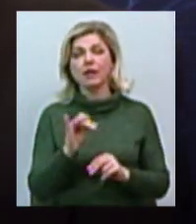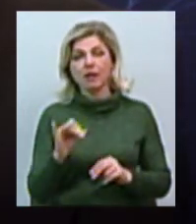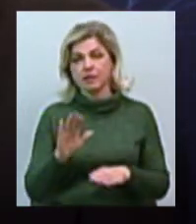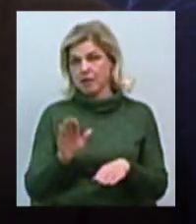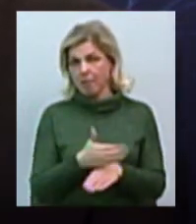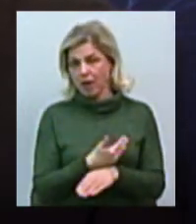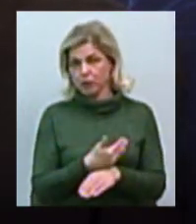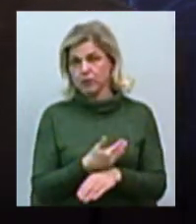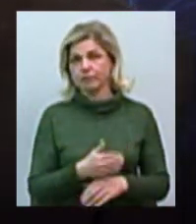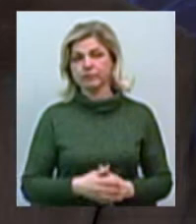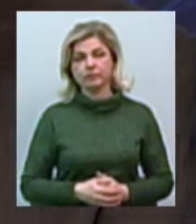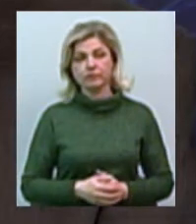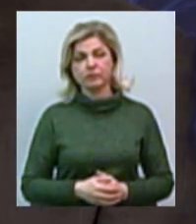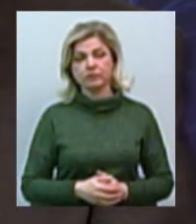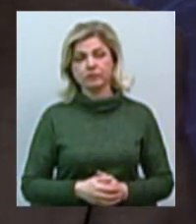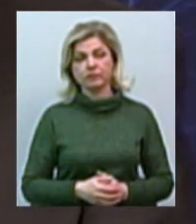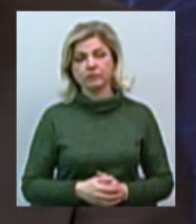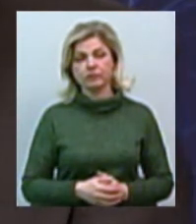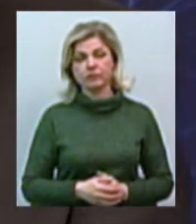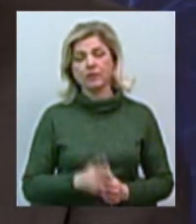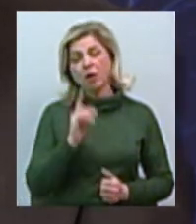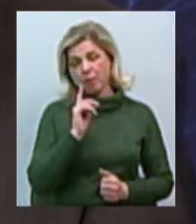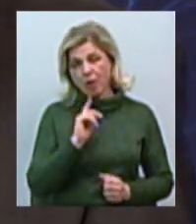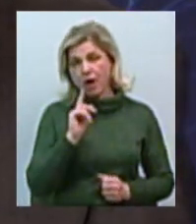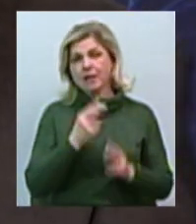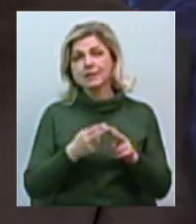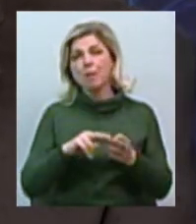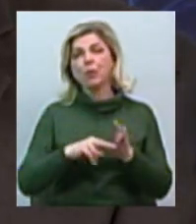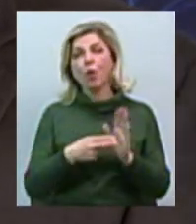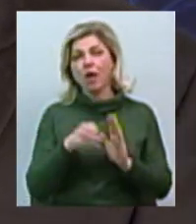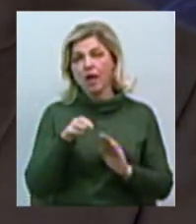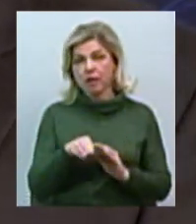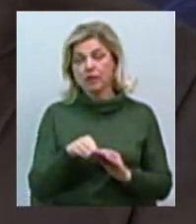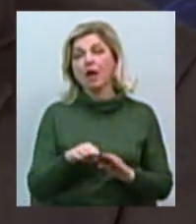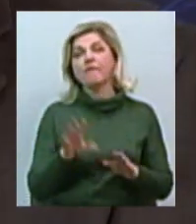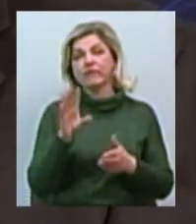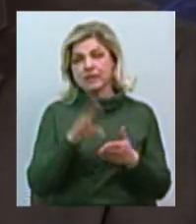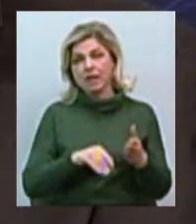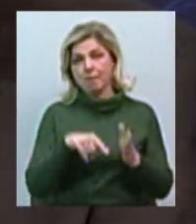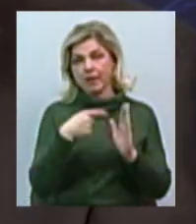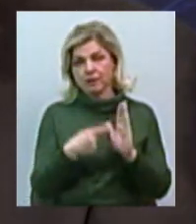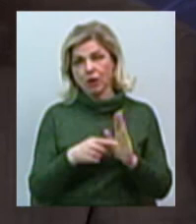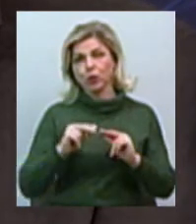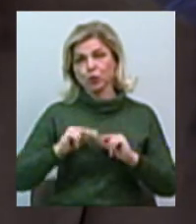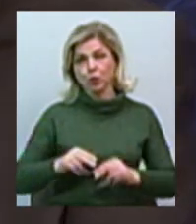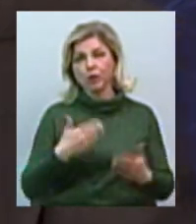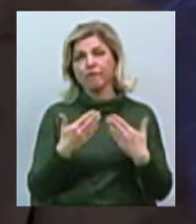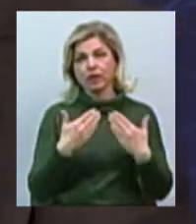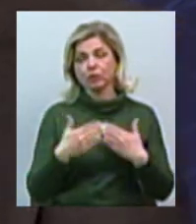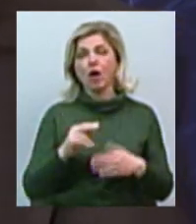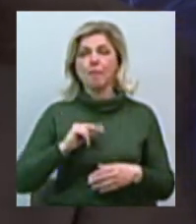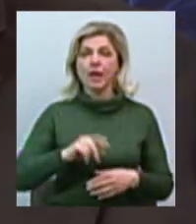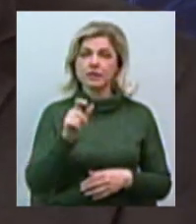знімаються. Пропонується, це ще проєкт. Пропонується зняти. І всі питання сьогодні трудових відносин між